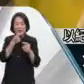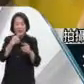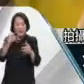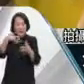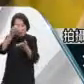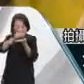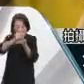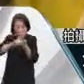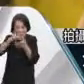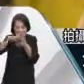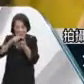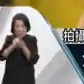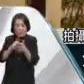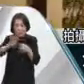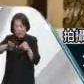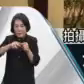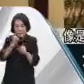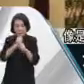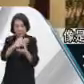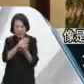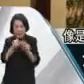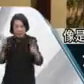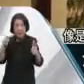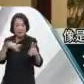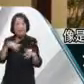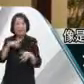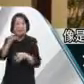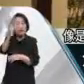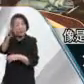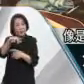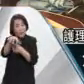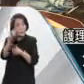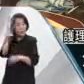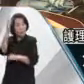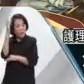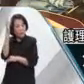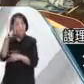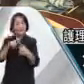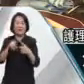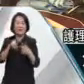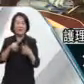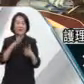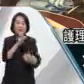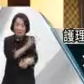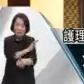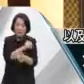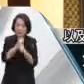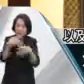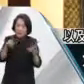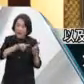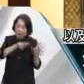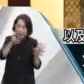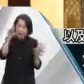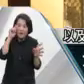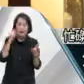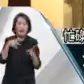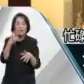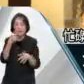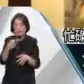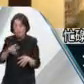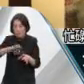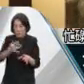南埔人各种行业感想，从系做农土研究的成长，富里斯下班全部看个成卷，同宋纳斯工人